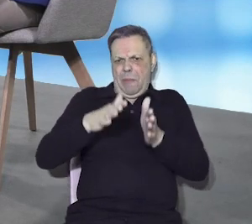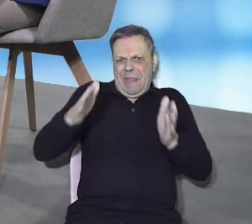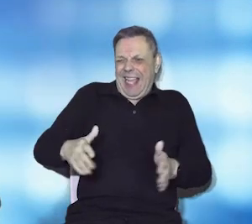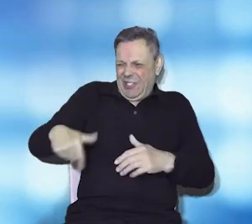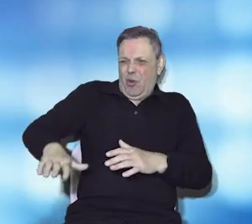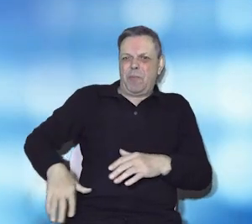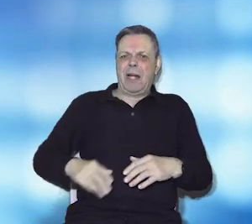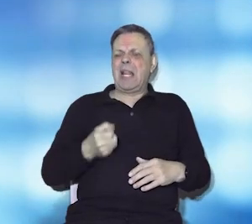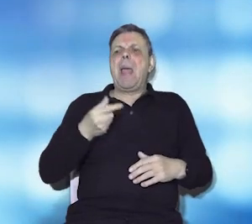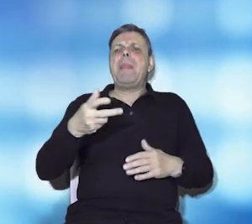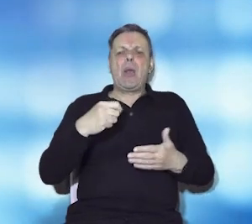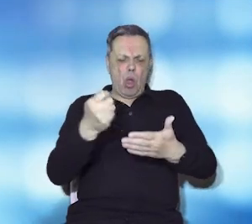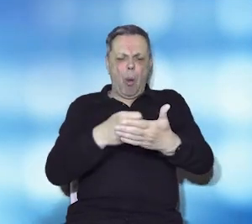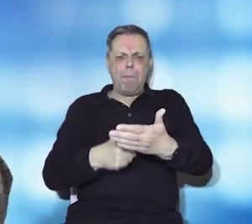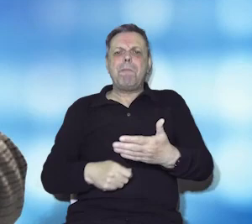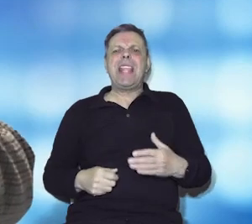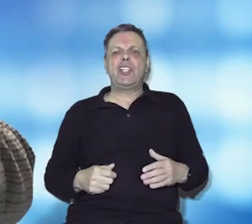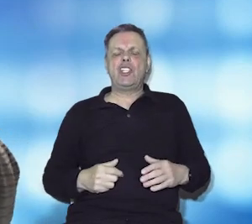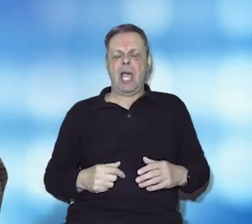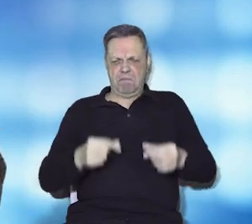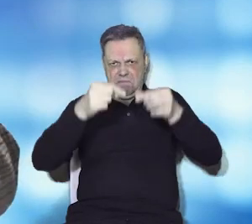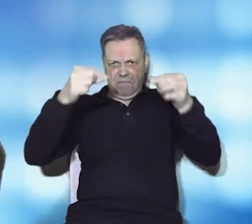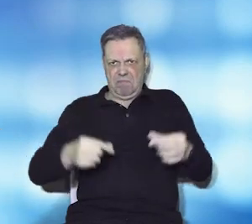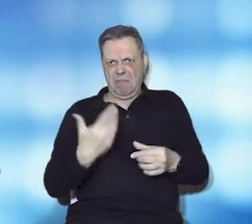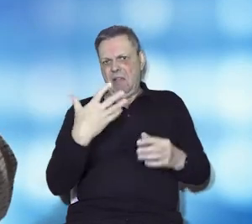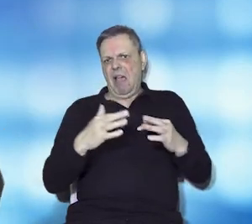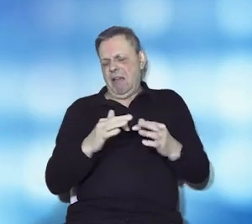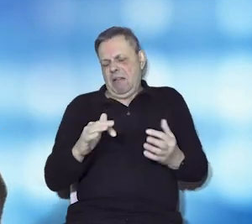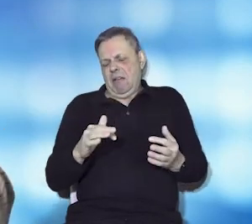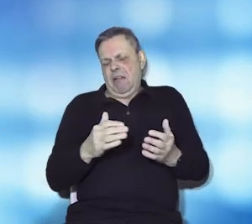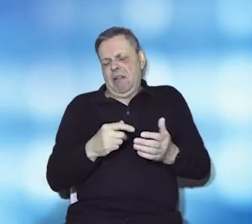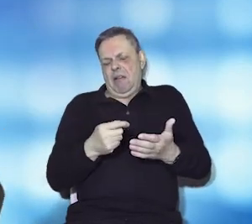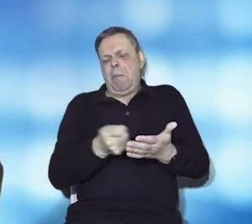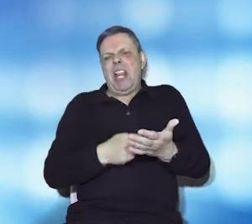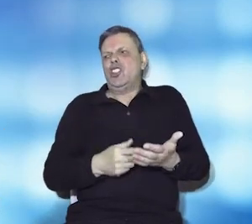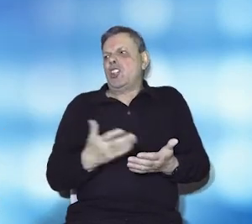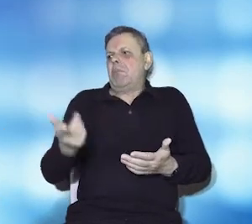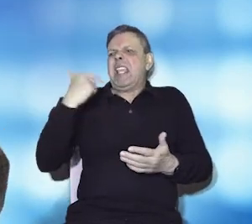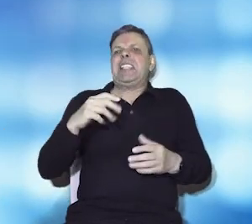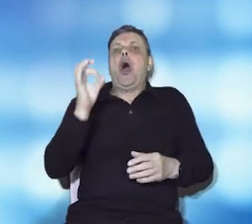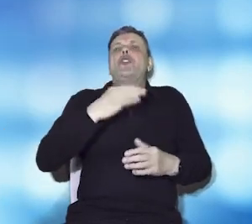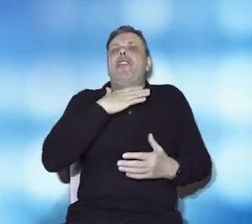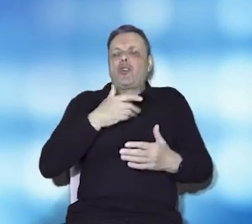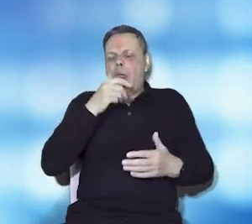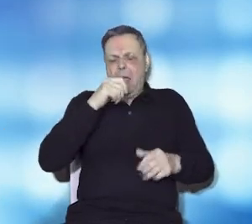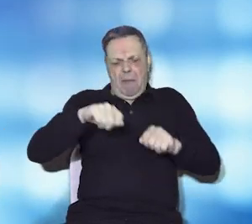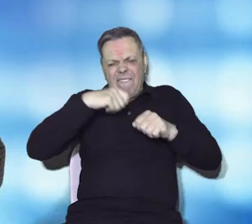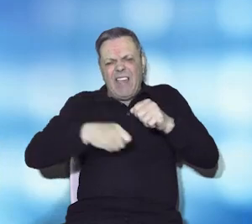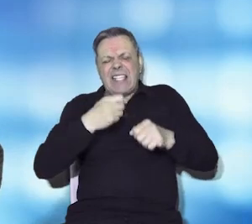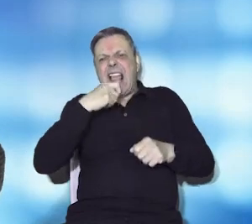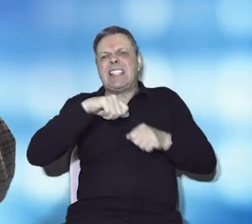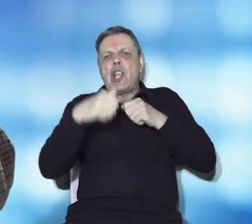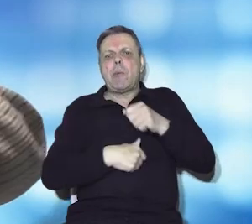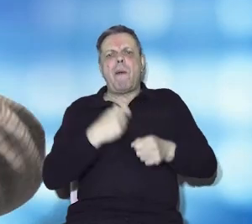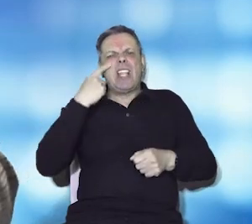nekoliko bilježnica formata A5, onih običnih dječjih iz osnovne škole, vezani selotepom. Vidjelo se da je